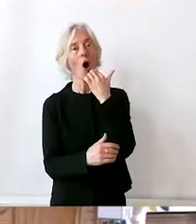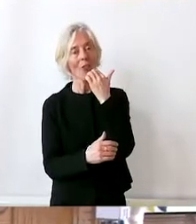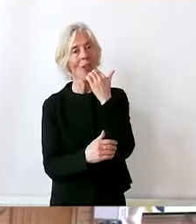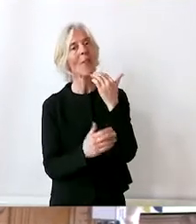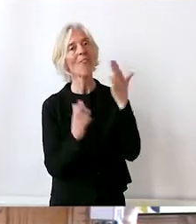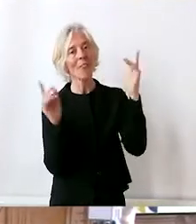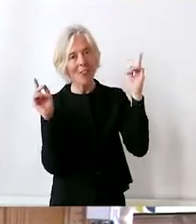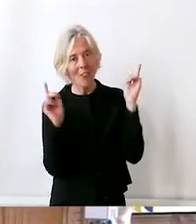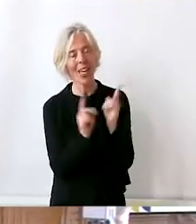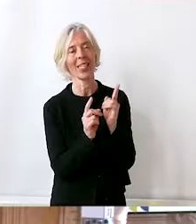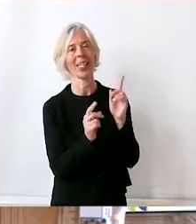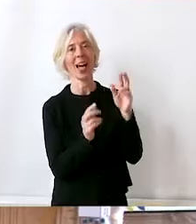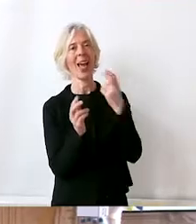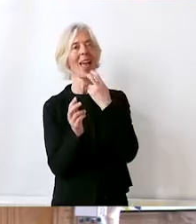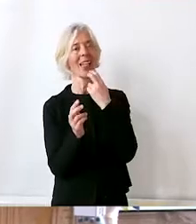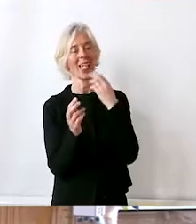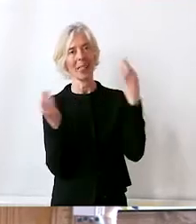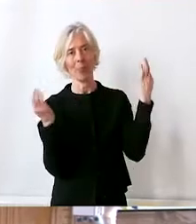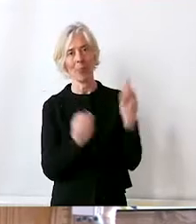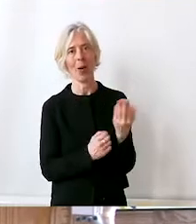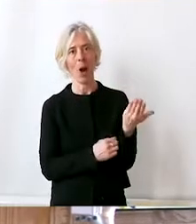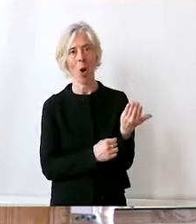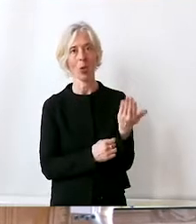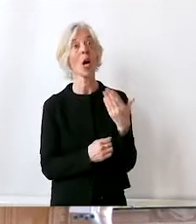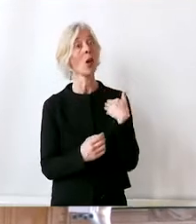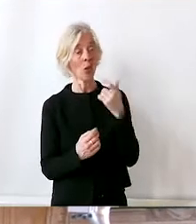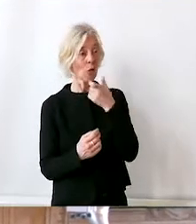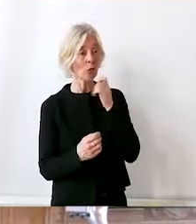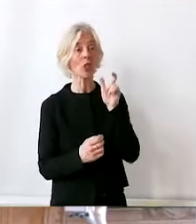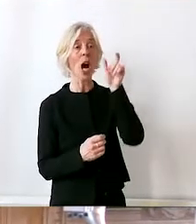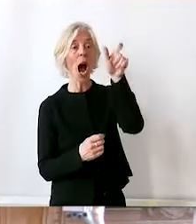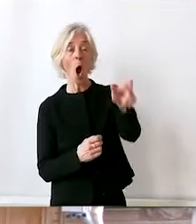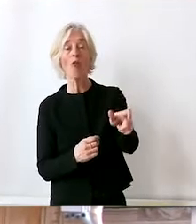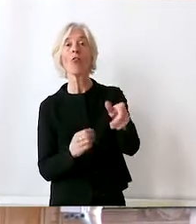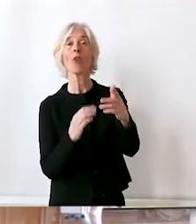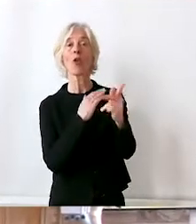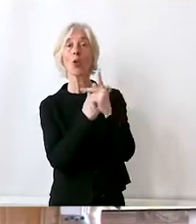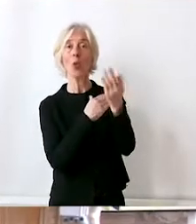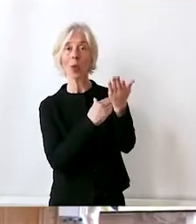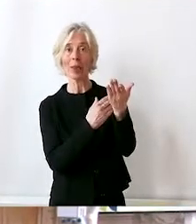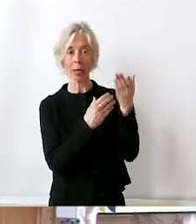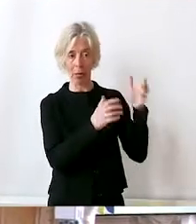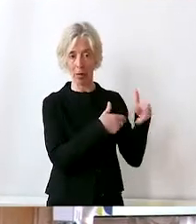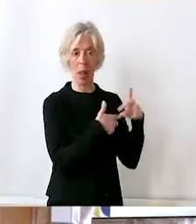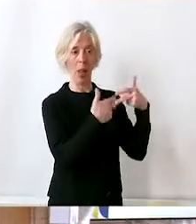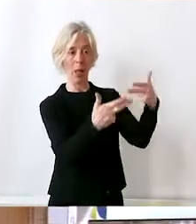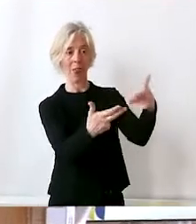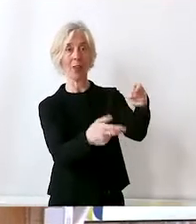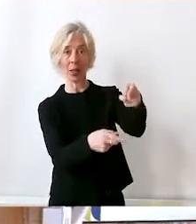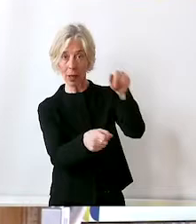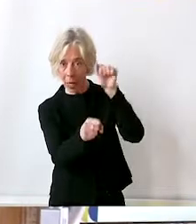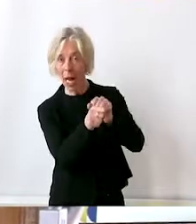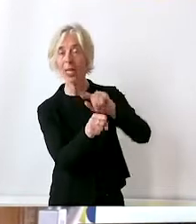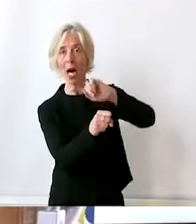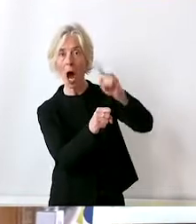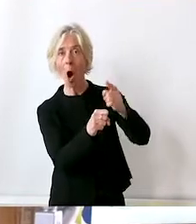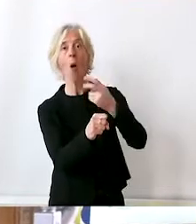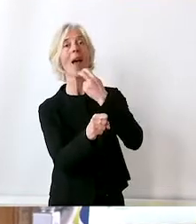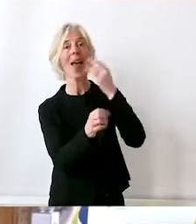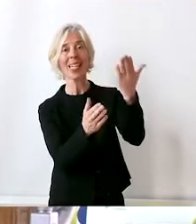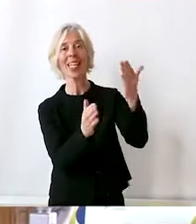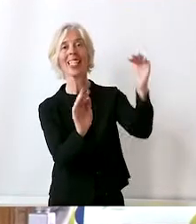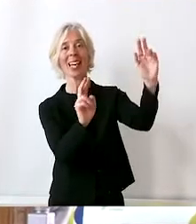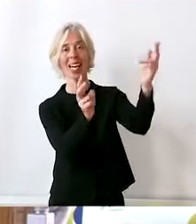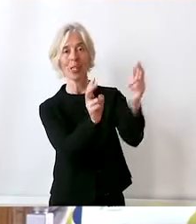die derzeit beim Kunden ist. Sodass wir auch dem Kunden helfen, wettbewerbsfähiger zu sein, aber auch seine Energieziele zu erfüllen